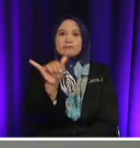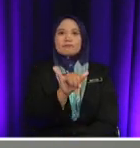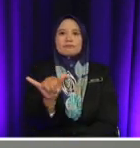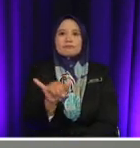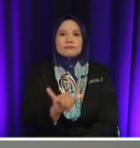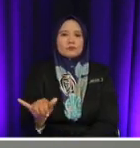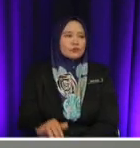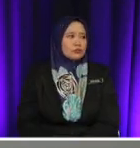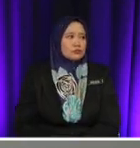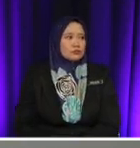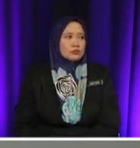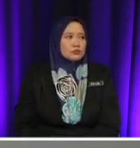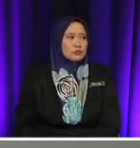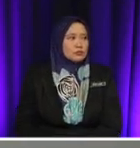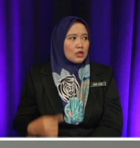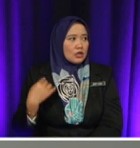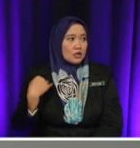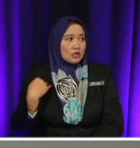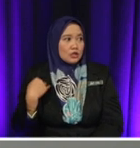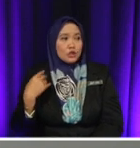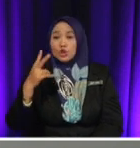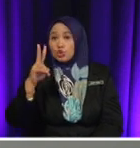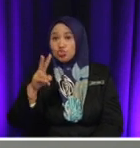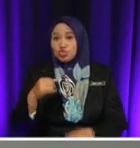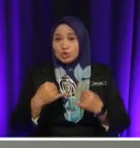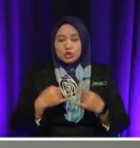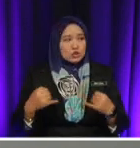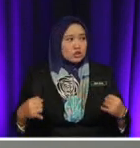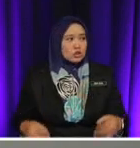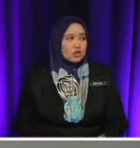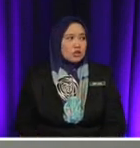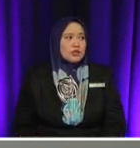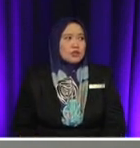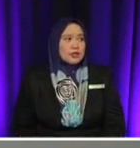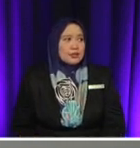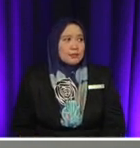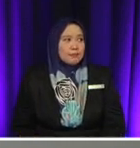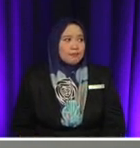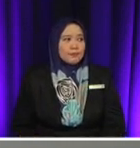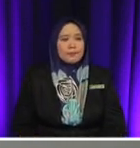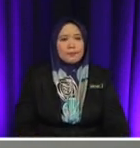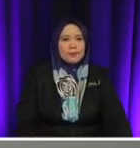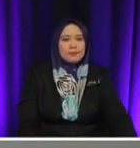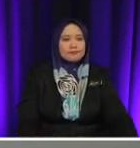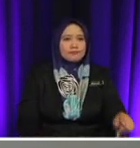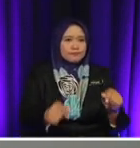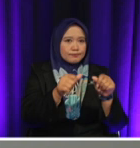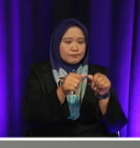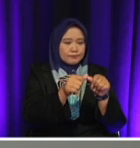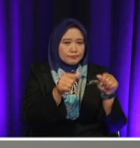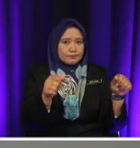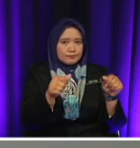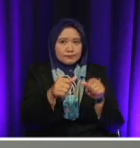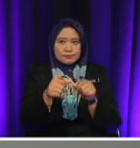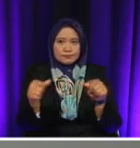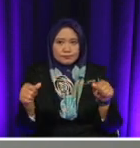ada dua jenis variasi untuk graf ini biasanya variasi tidak selanjar jarak di anar graf itu adalah jauhjauh